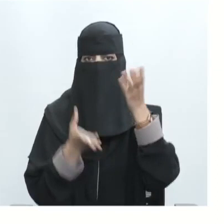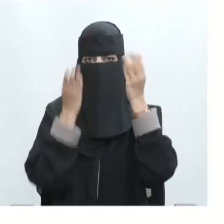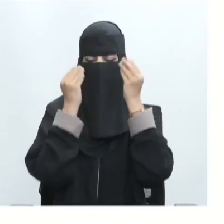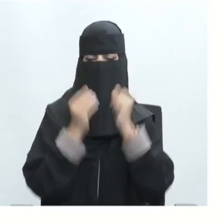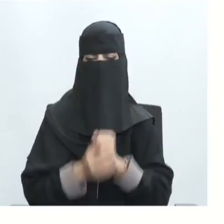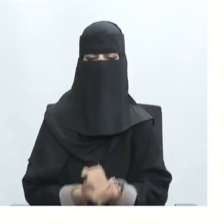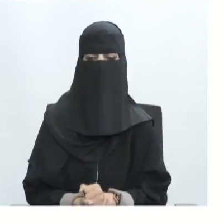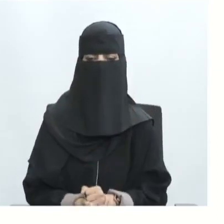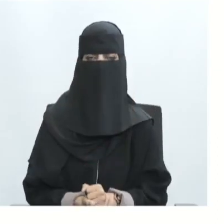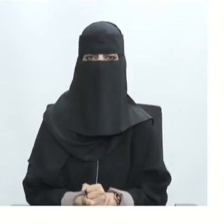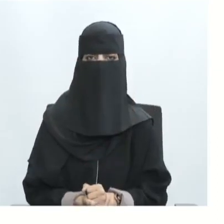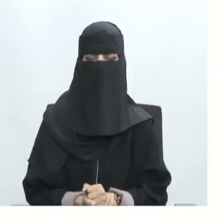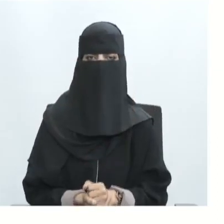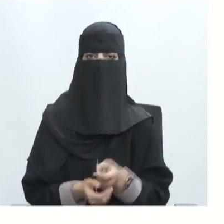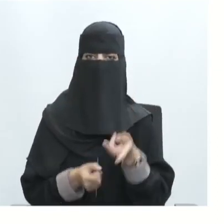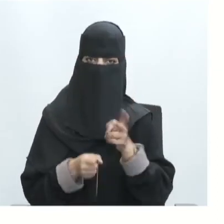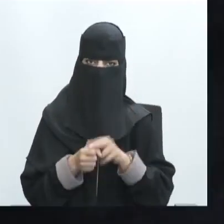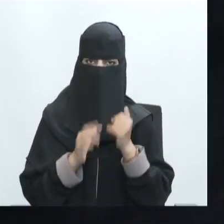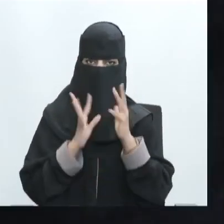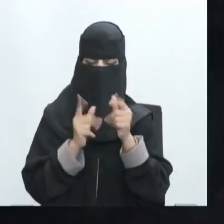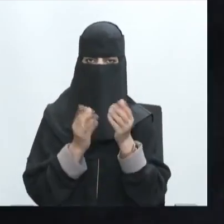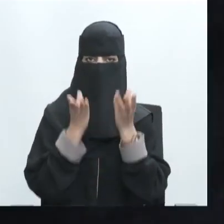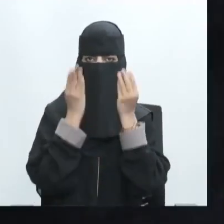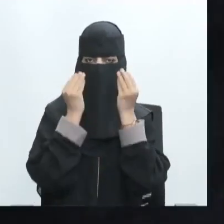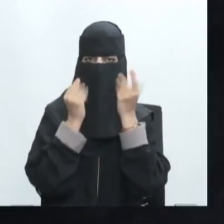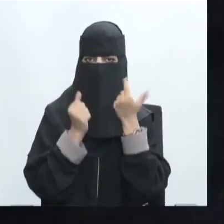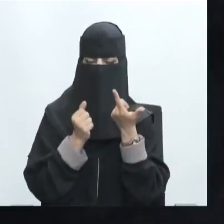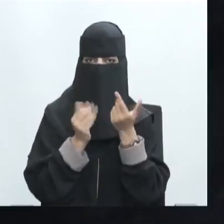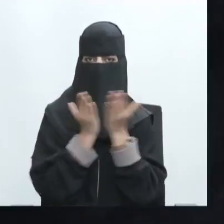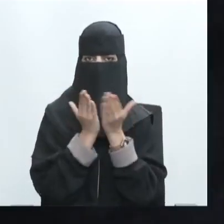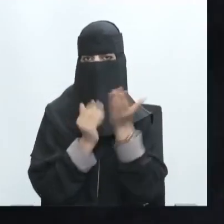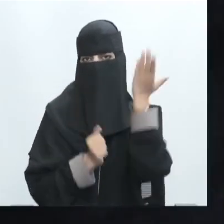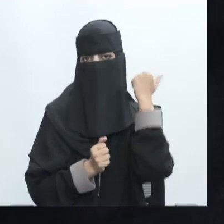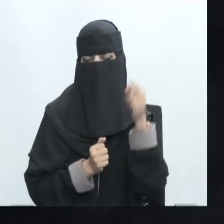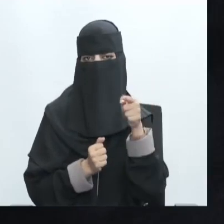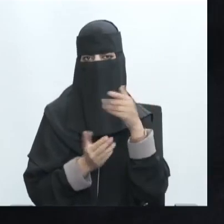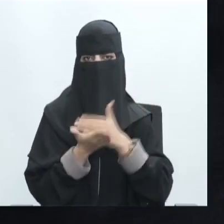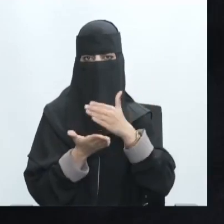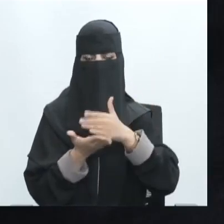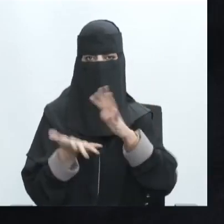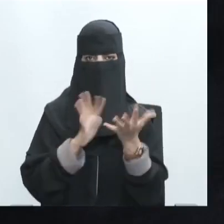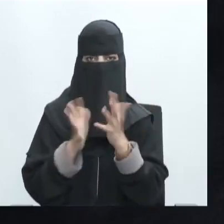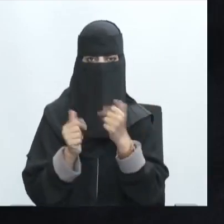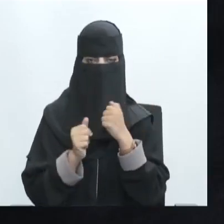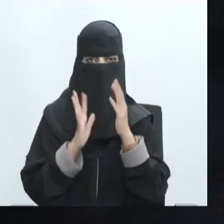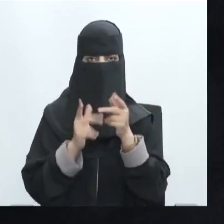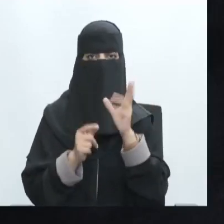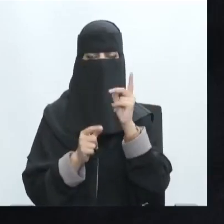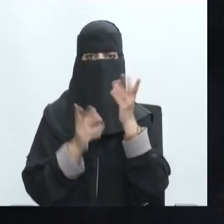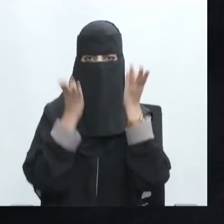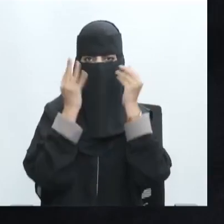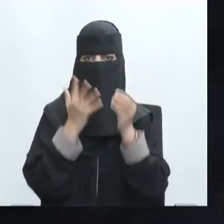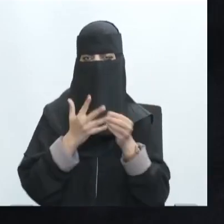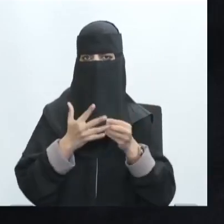العلمي تعلمنا في الدرس السابق قصه وتعلمنا